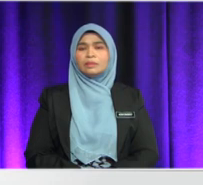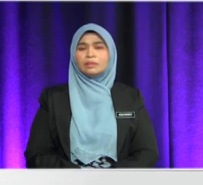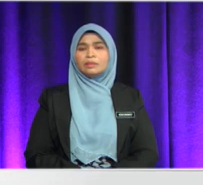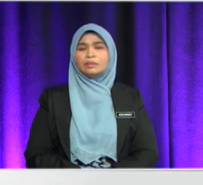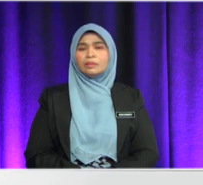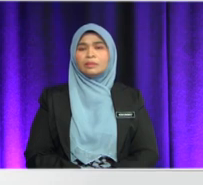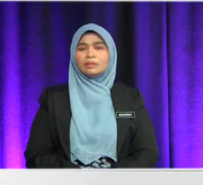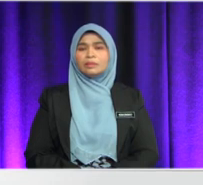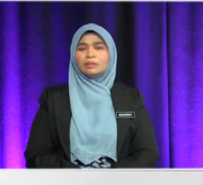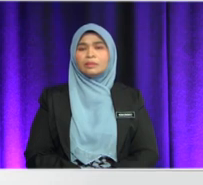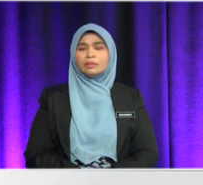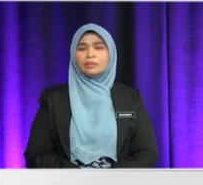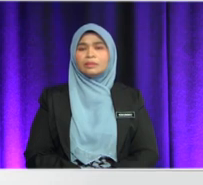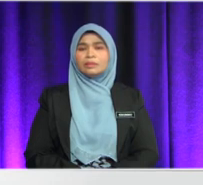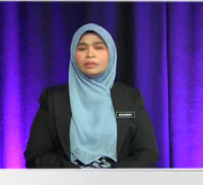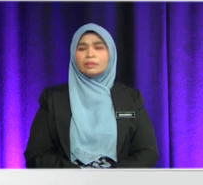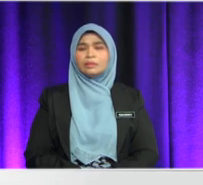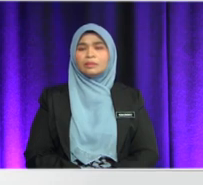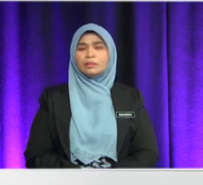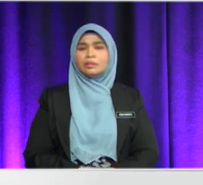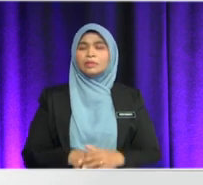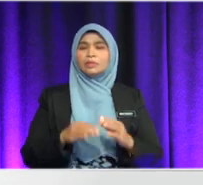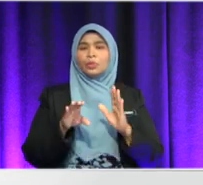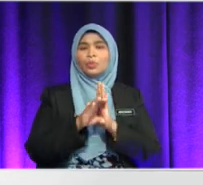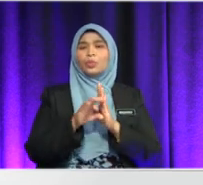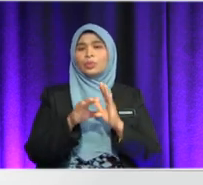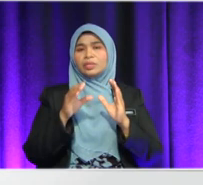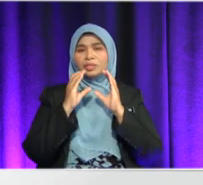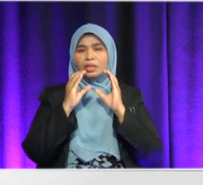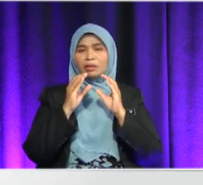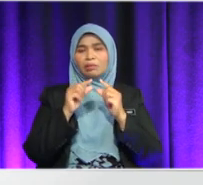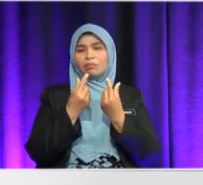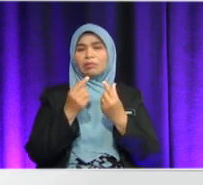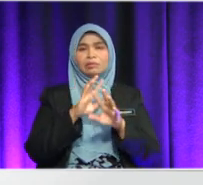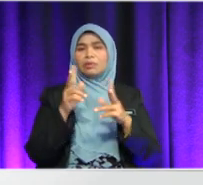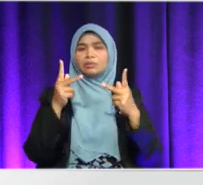Islam yang kedua Alquran tidak sesuai lagi diamalkan